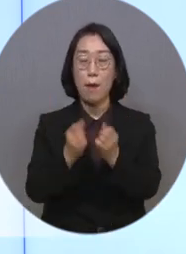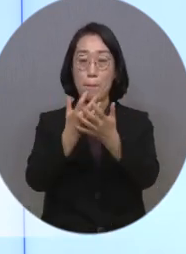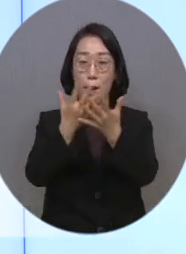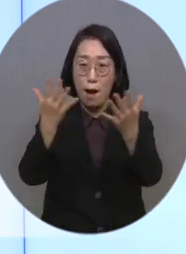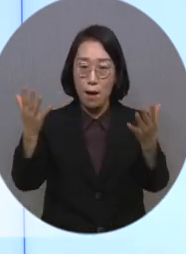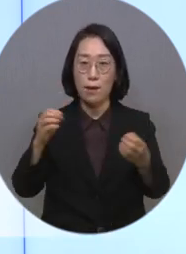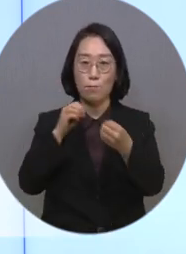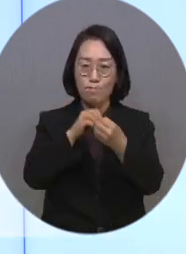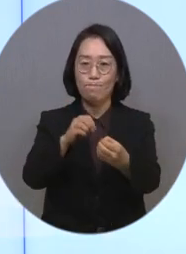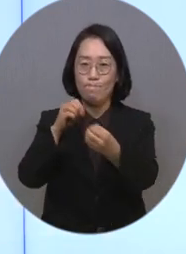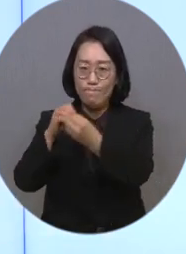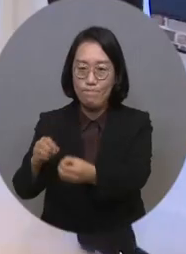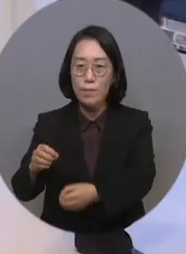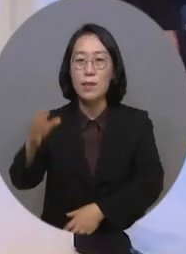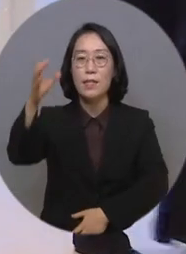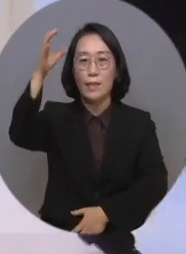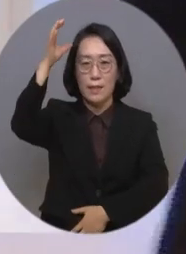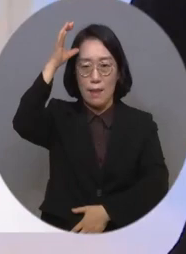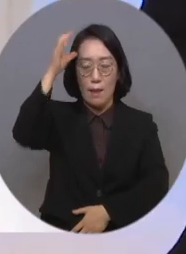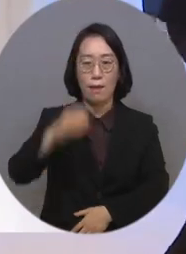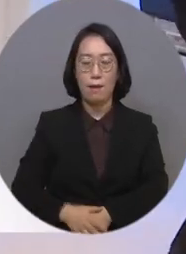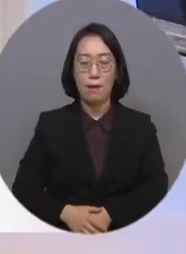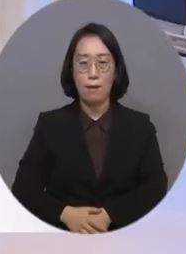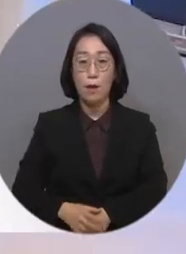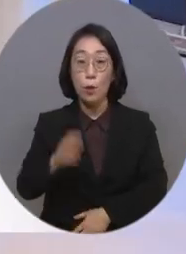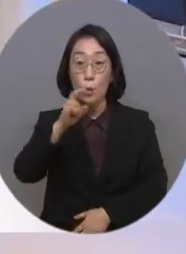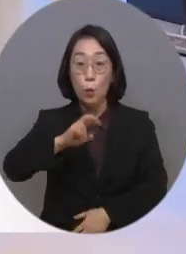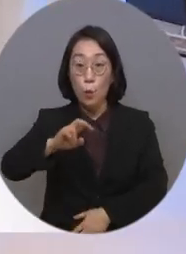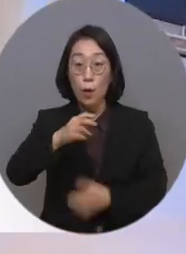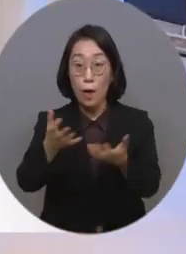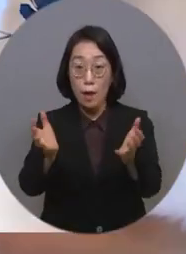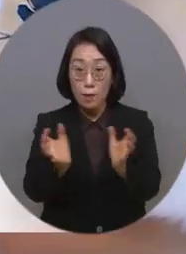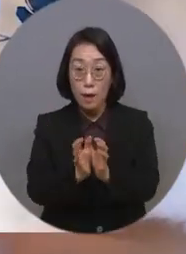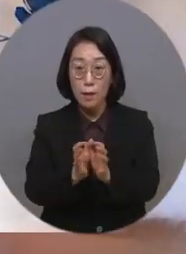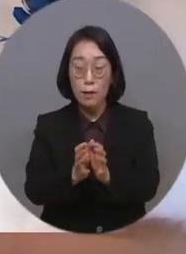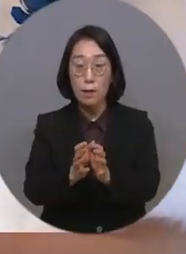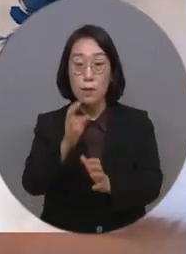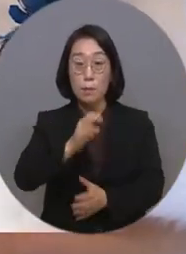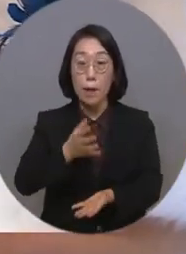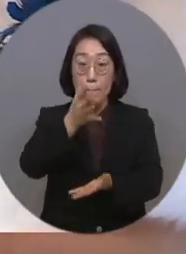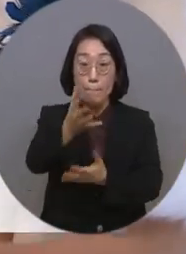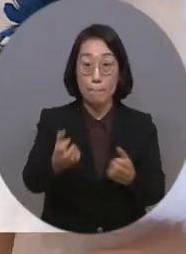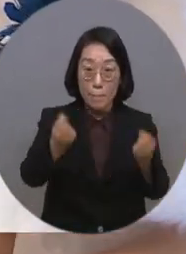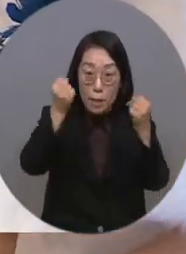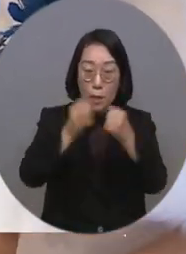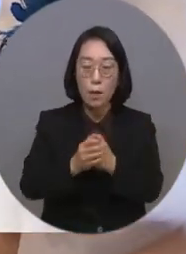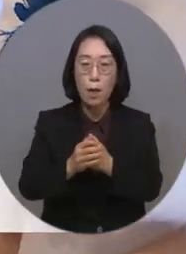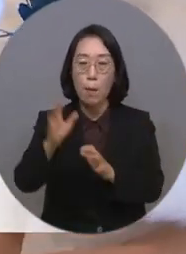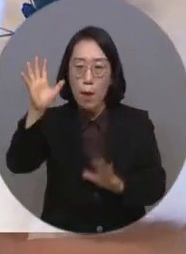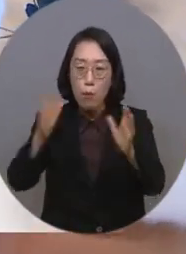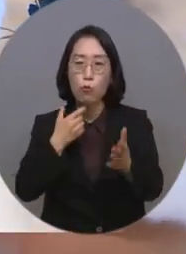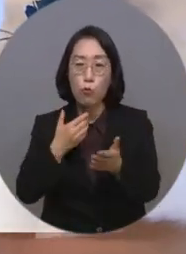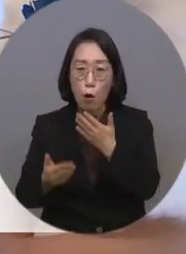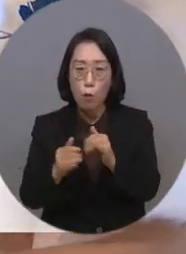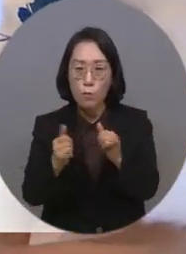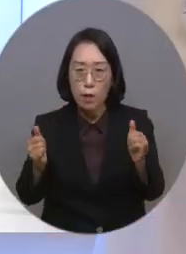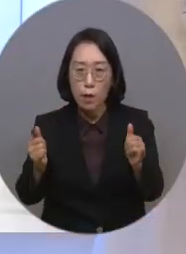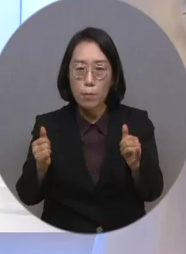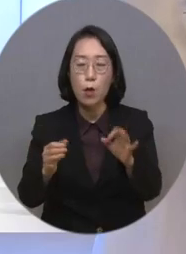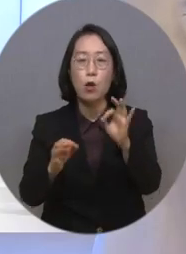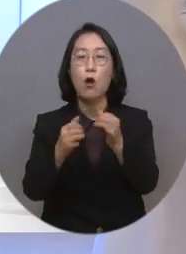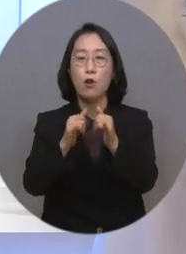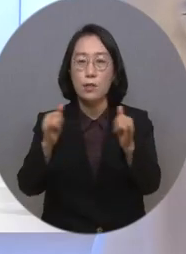수 있으리라 기대합니다. 물빛소리 합창단은 음악 전공자, 뮤지컬 배우 등 다양한 분야에서 활동하고